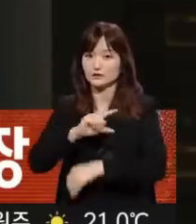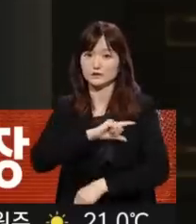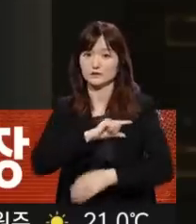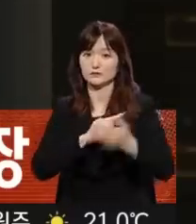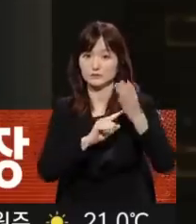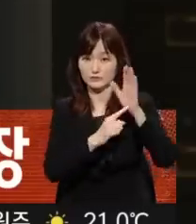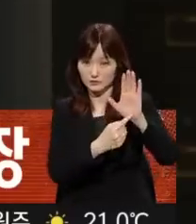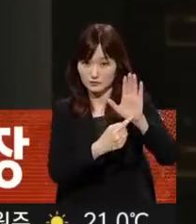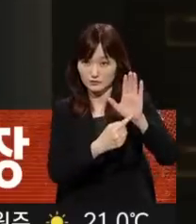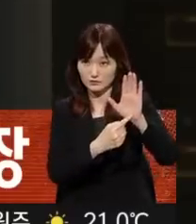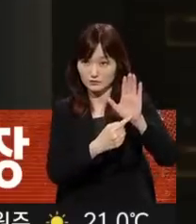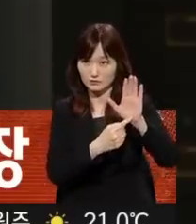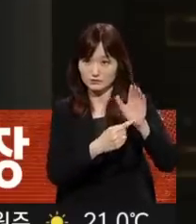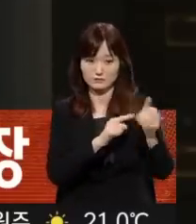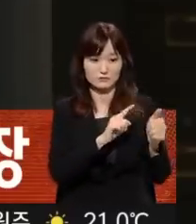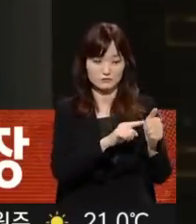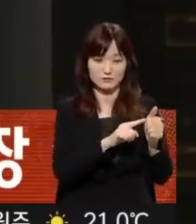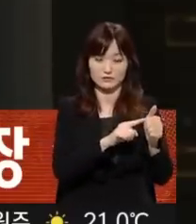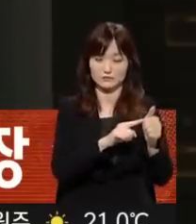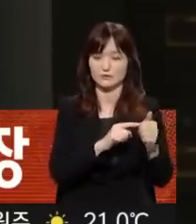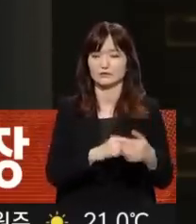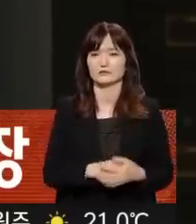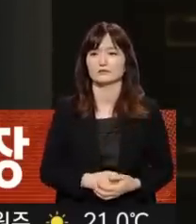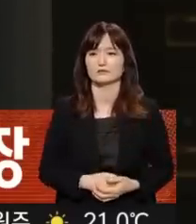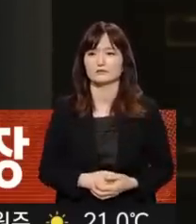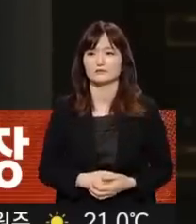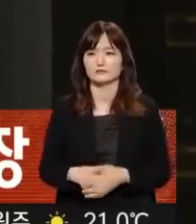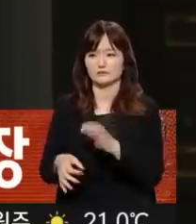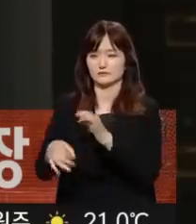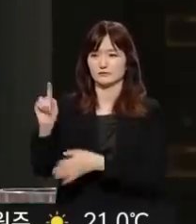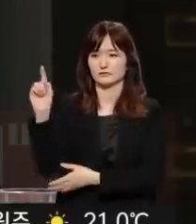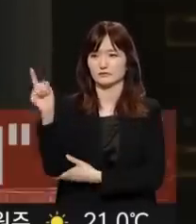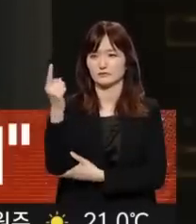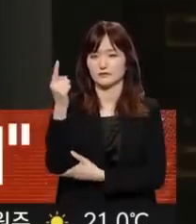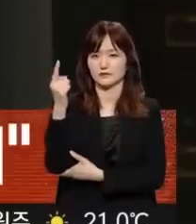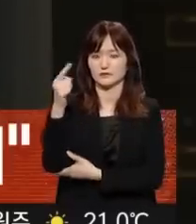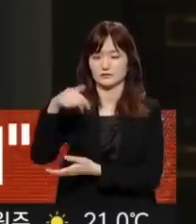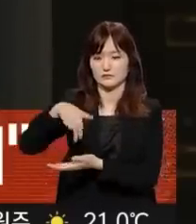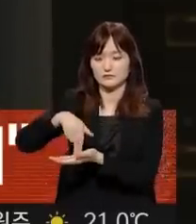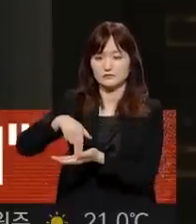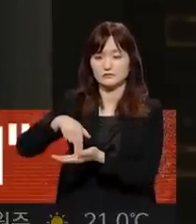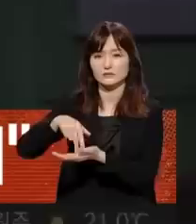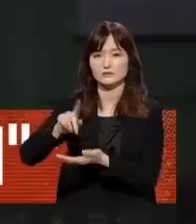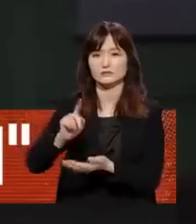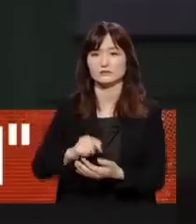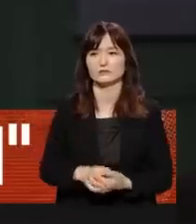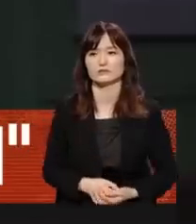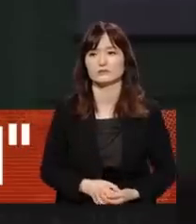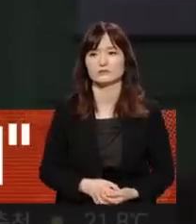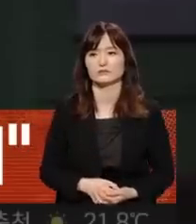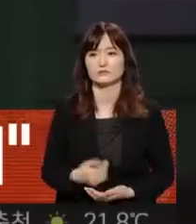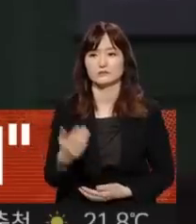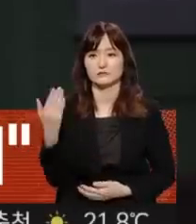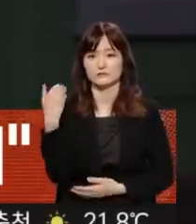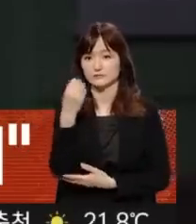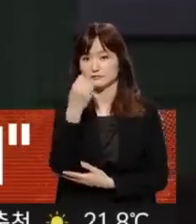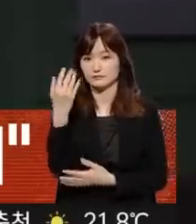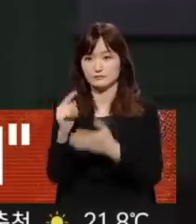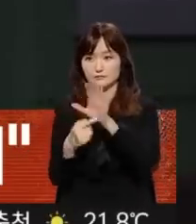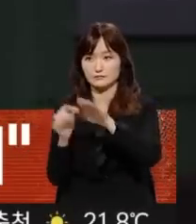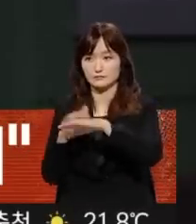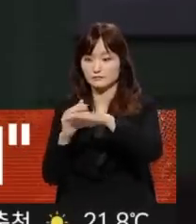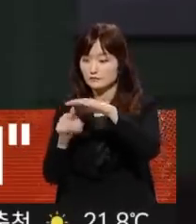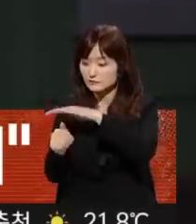버렸어요이 피해자가 자 그 프로야구 선수 측의 입장이 나온게 있습니다 일단 구단측은요이 앞서 언론에 해당